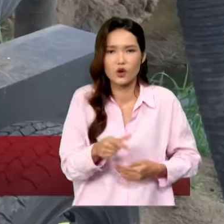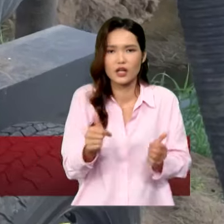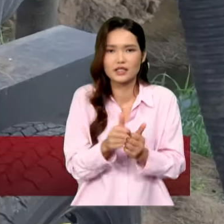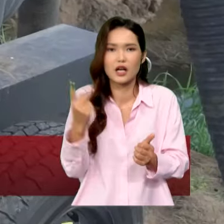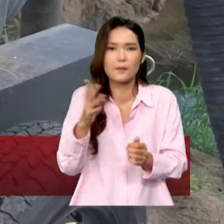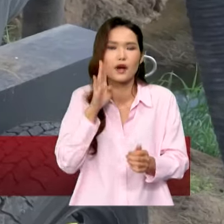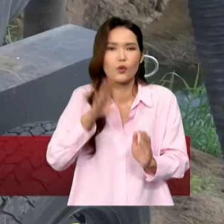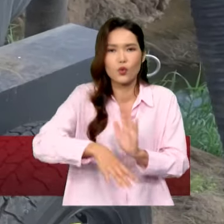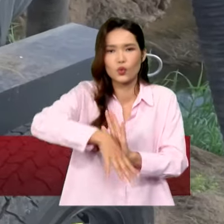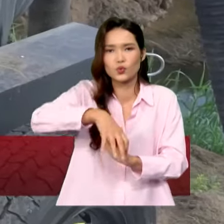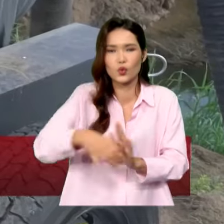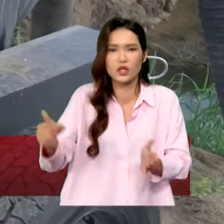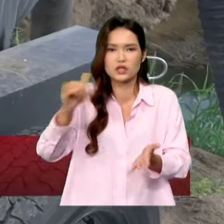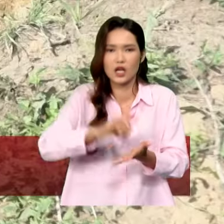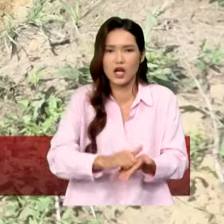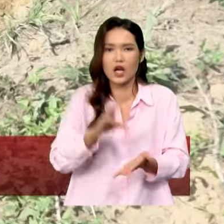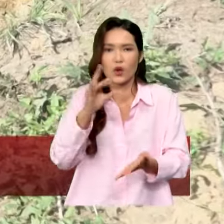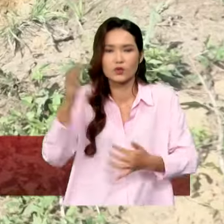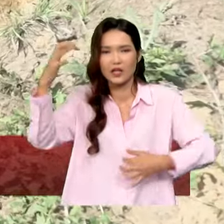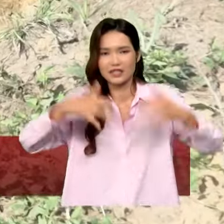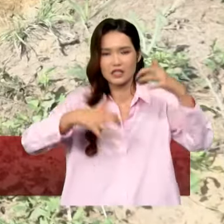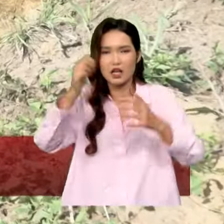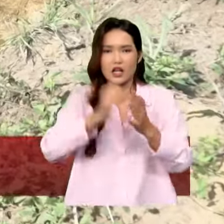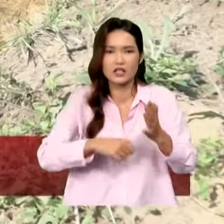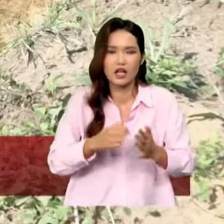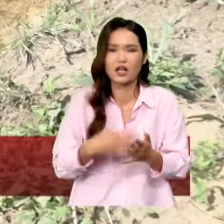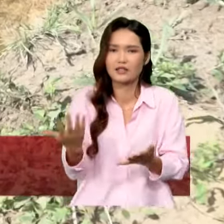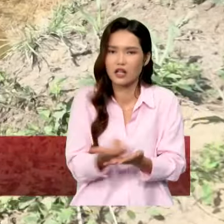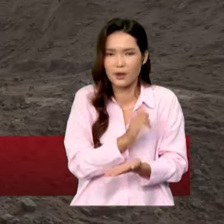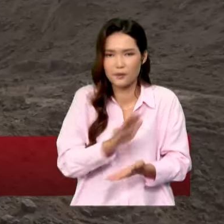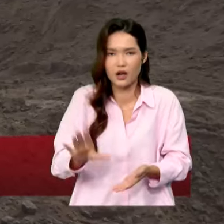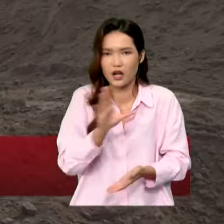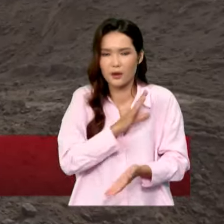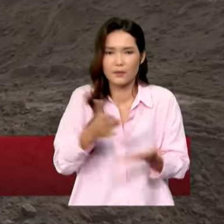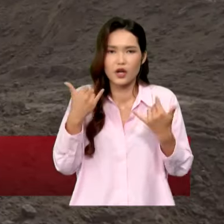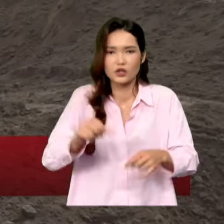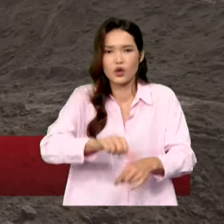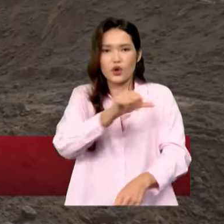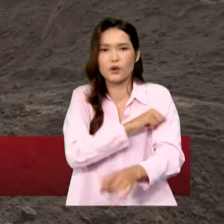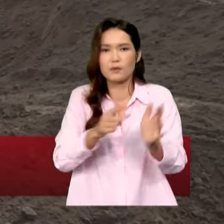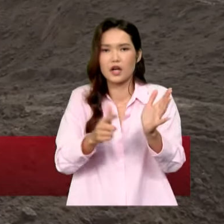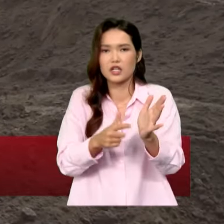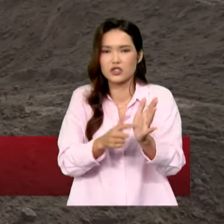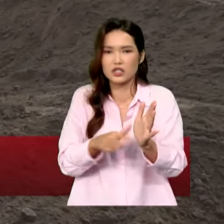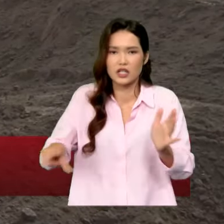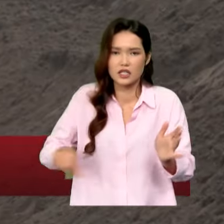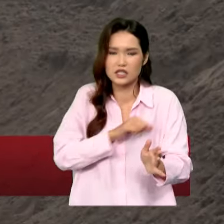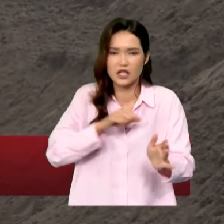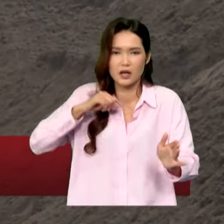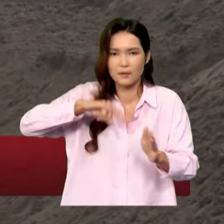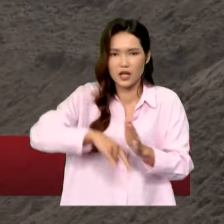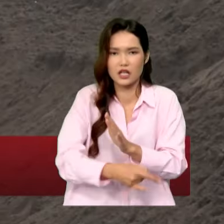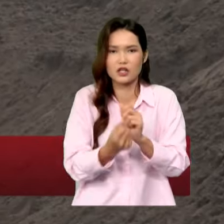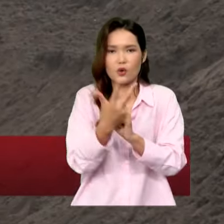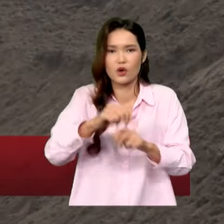әуелі су сорғыштар орнатқан, бірақ нөсер жаңбыр кесірінен одан нәтиже болмапты. Енді ұзындығы 7 шақырым, ең терең тұсы